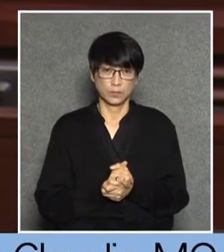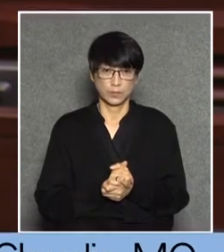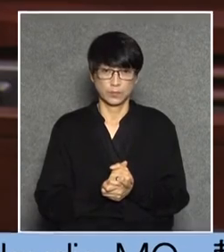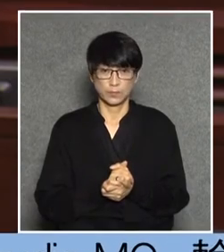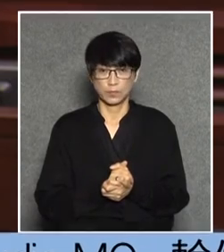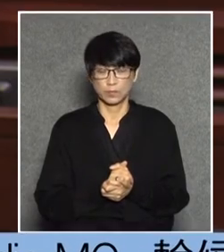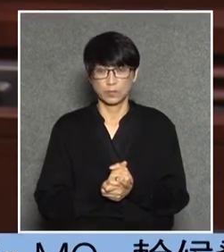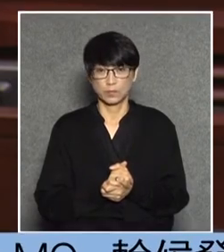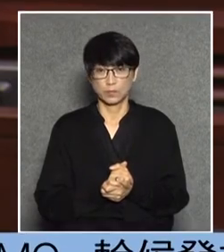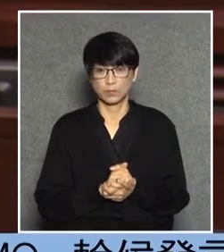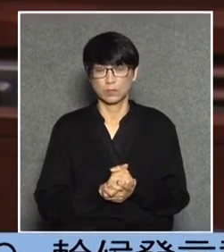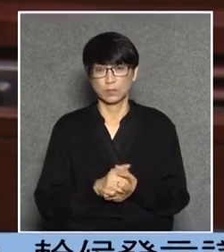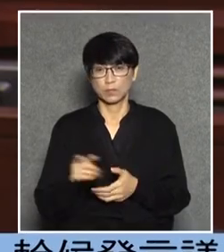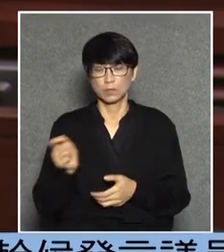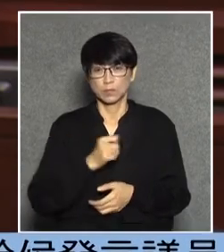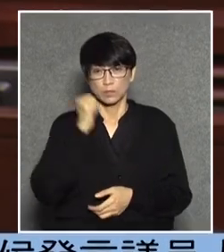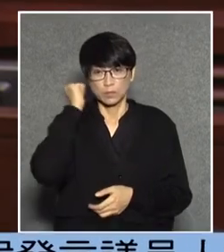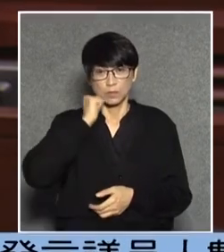老婆婆一蚊